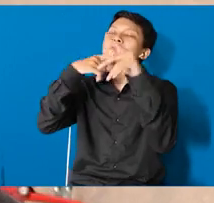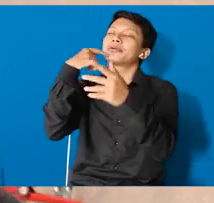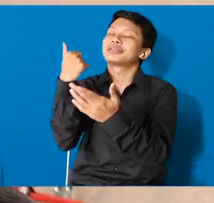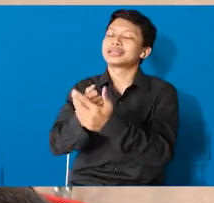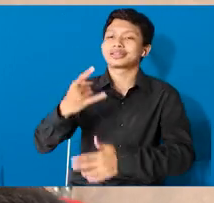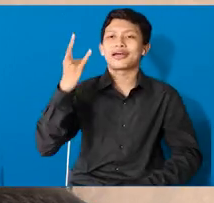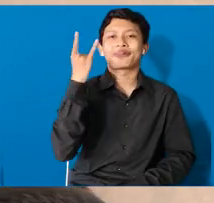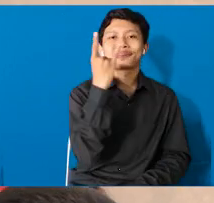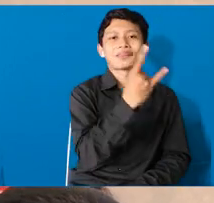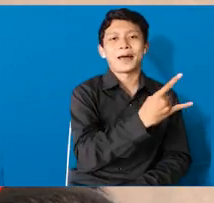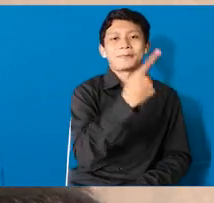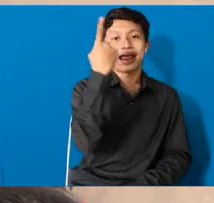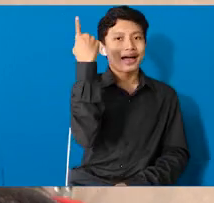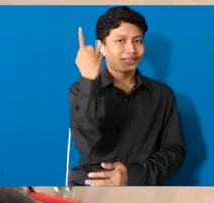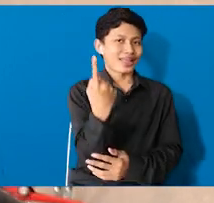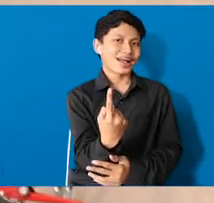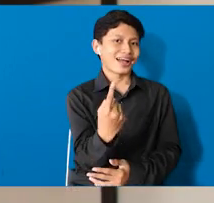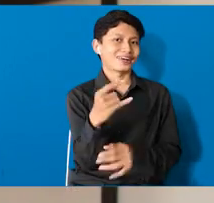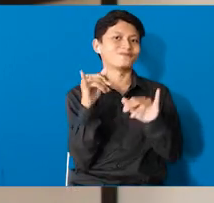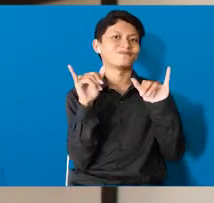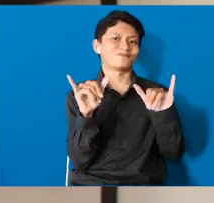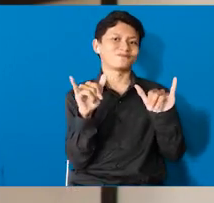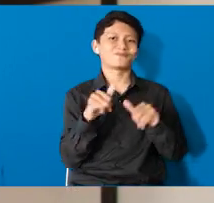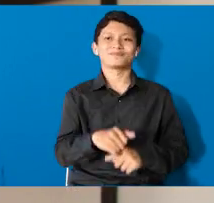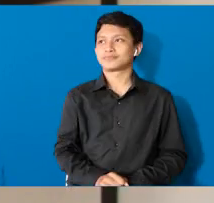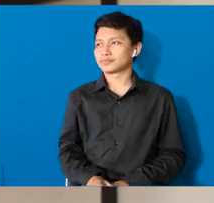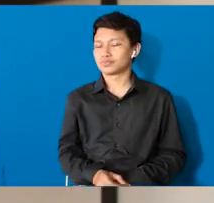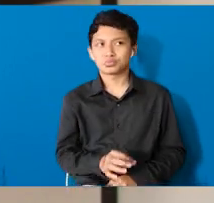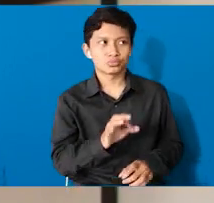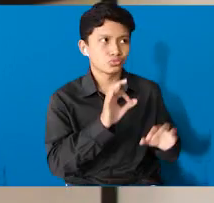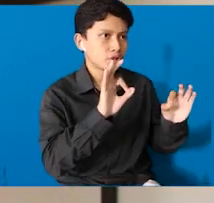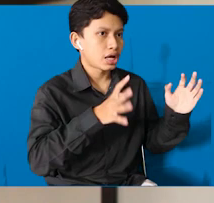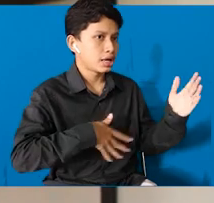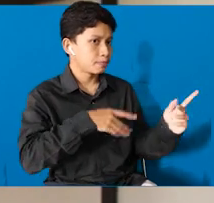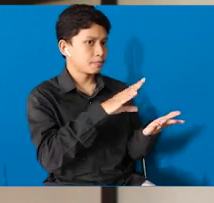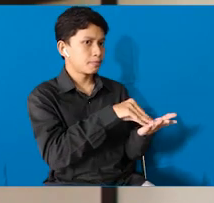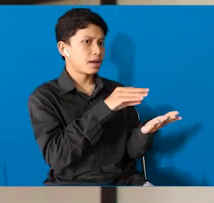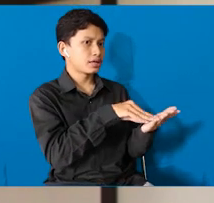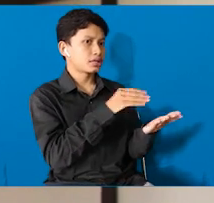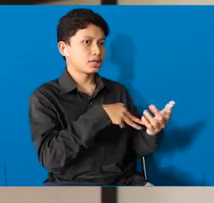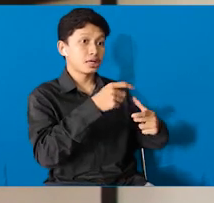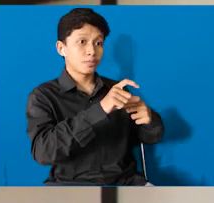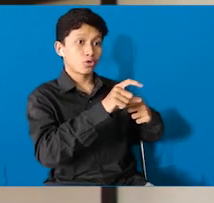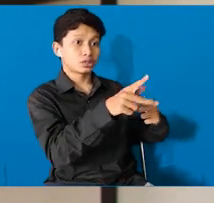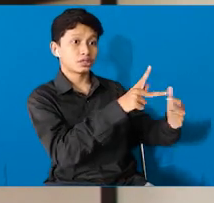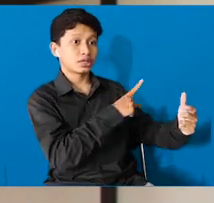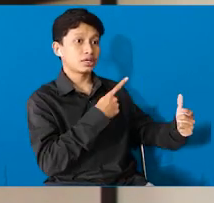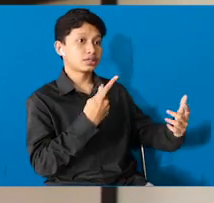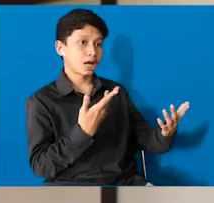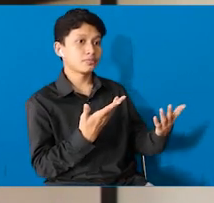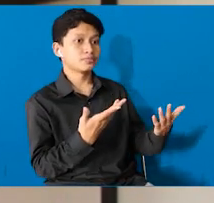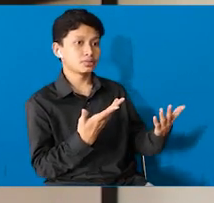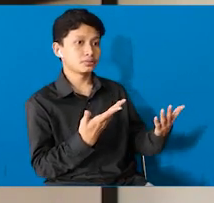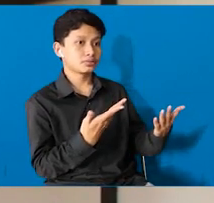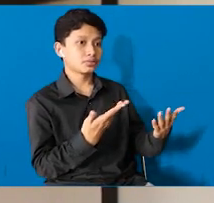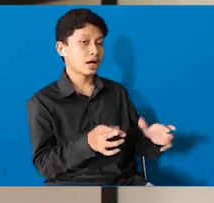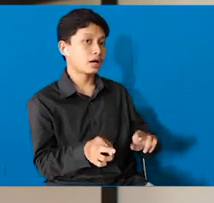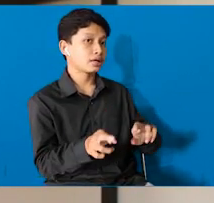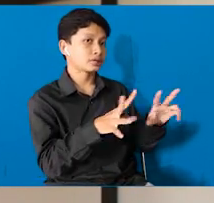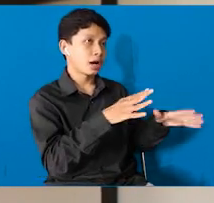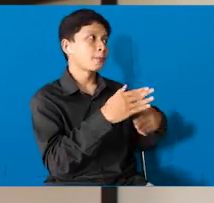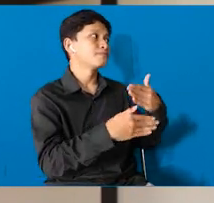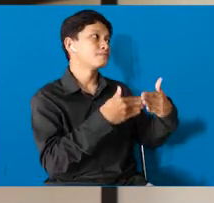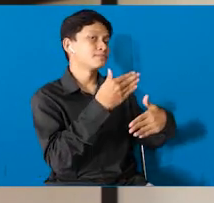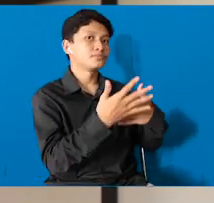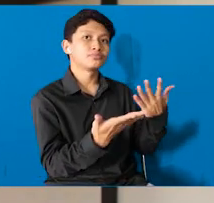harapannya. Tentunya, ya, ya. Ketika belajar dari proses yang ada gitu, kita kira-kira rencana tindak